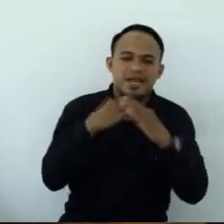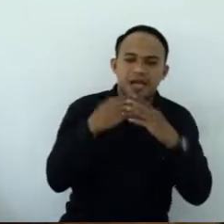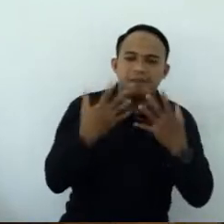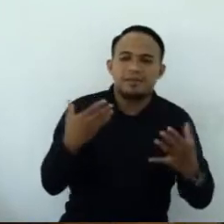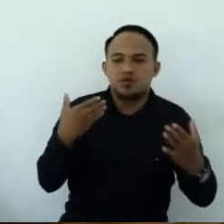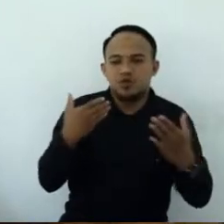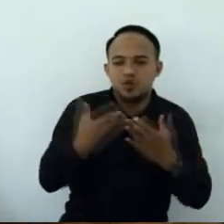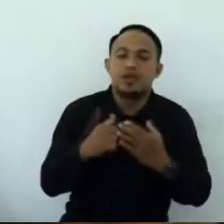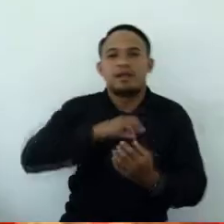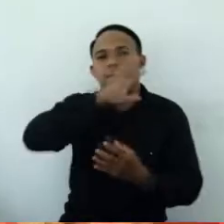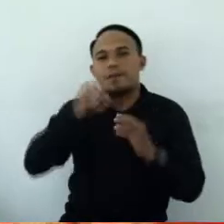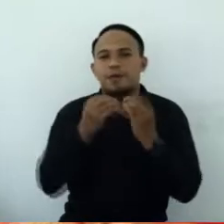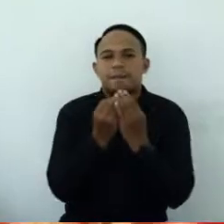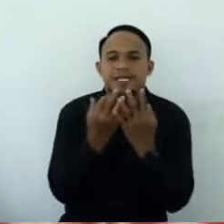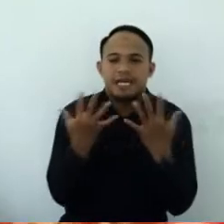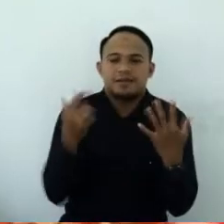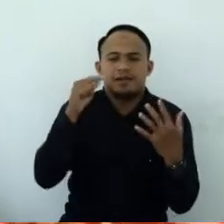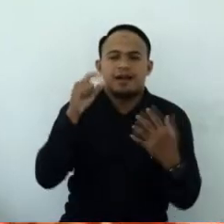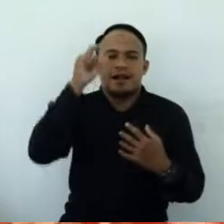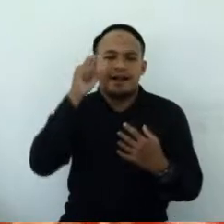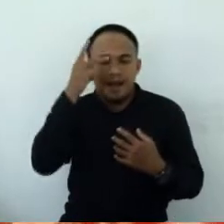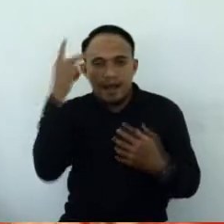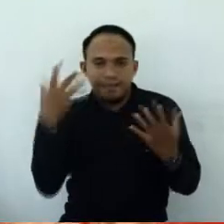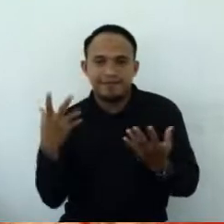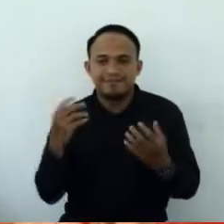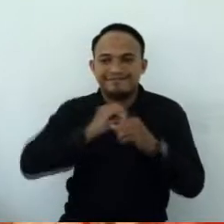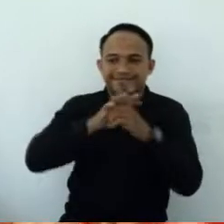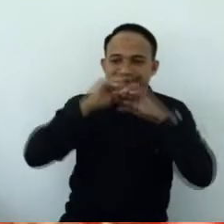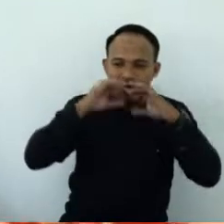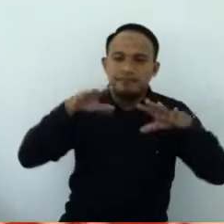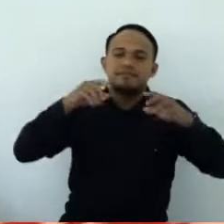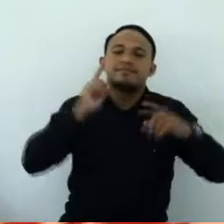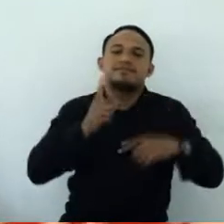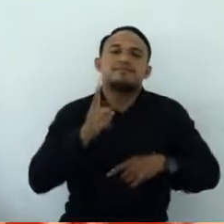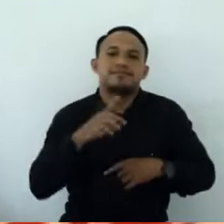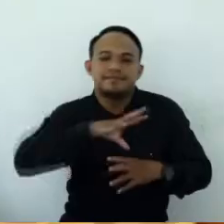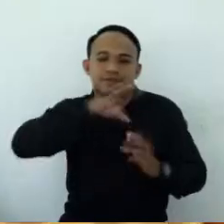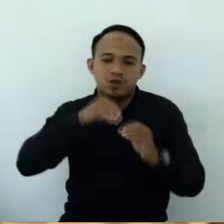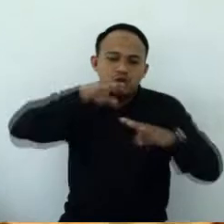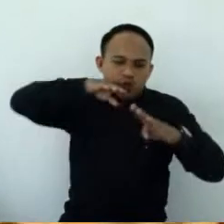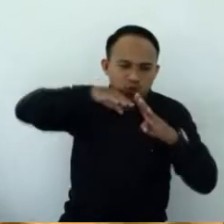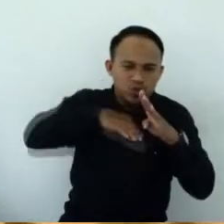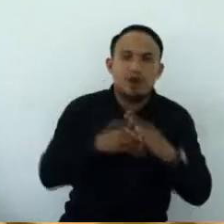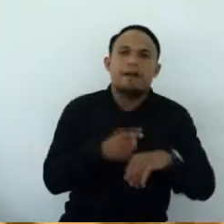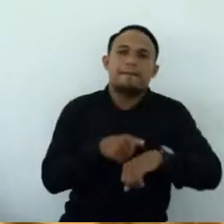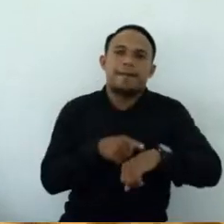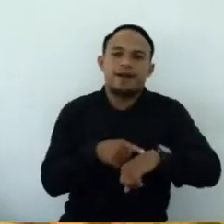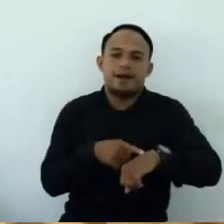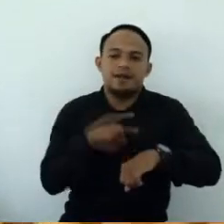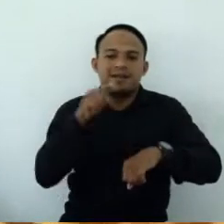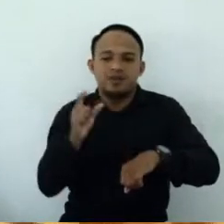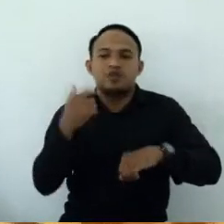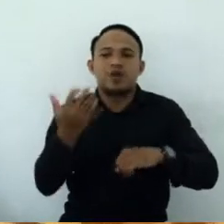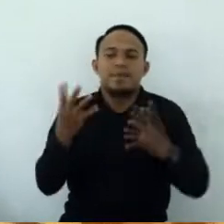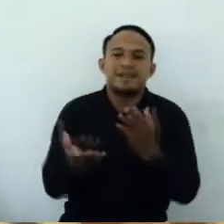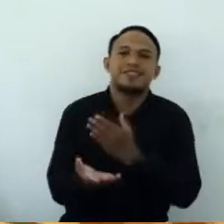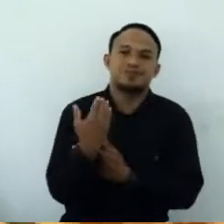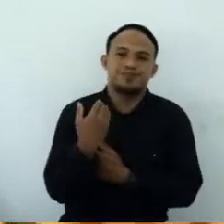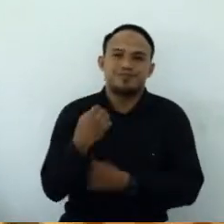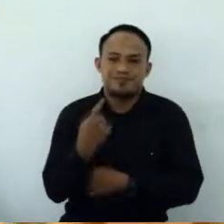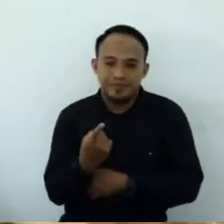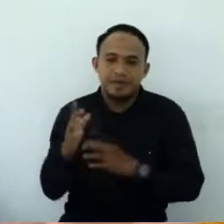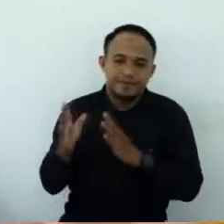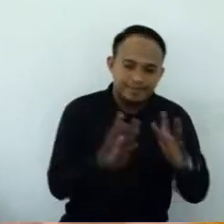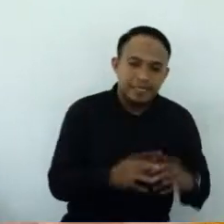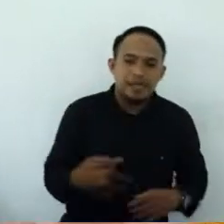melibatkan seluruh komponen masyarakat karena pandemi ini telah menyebabkan penurunan dan pelambatan di segala